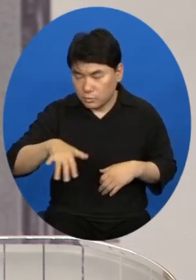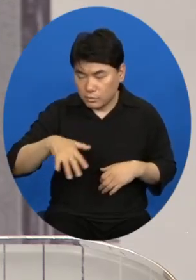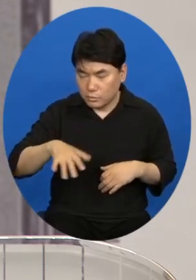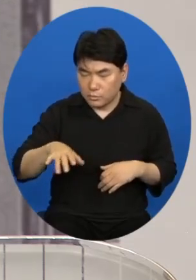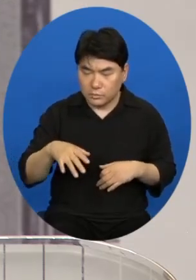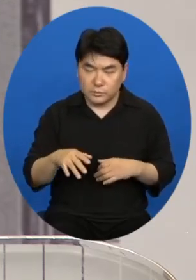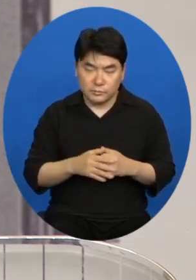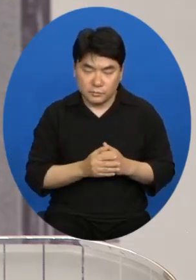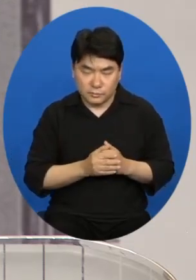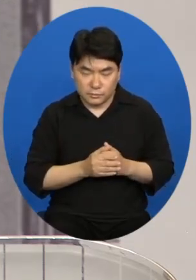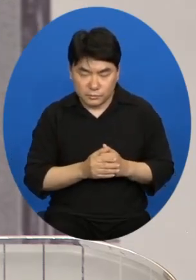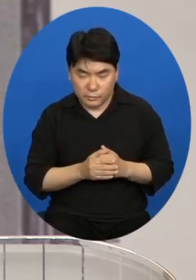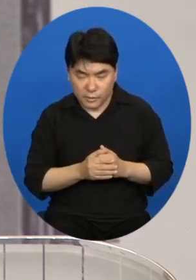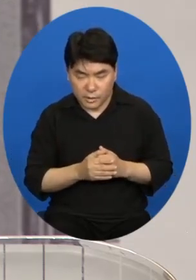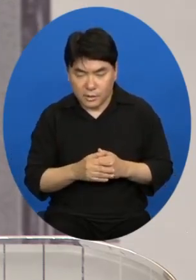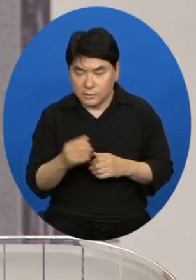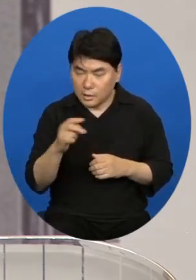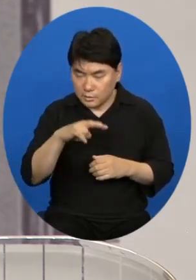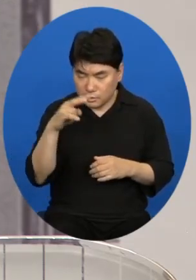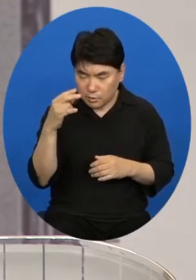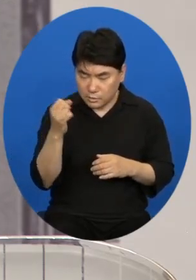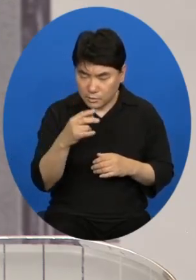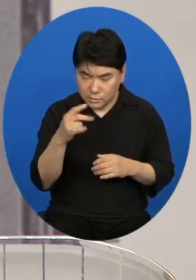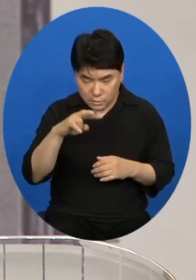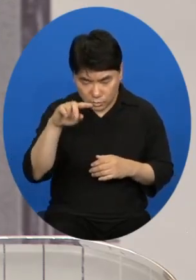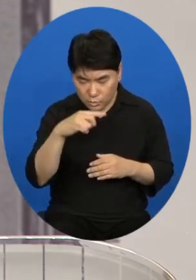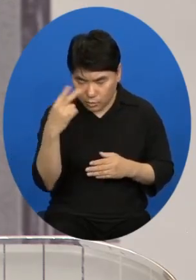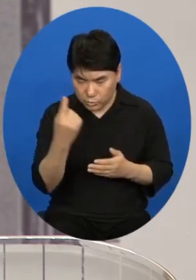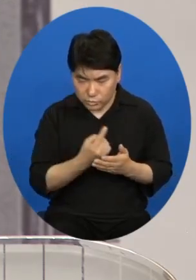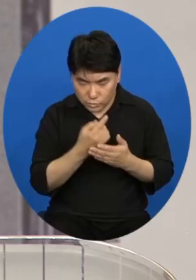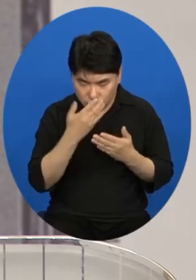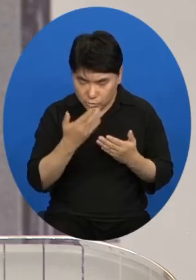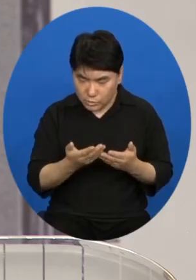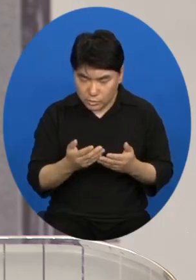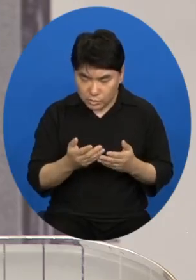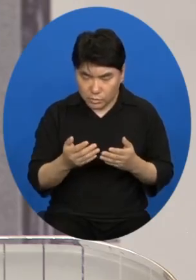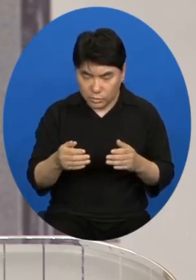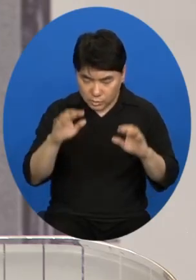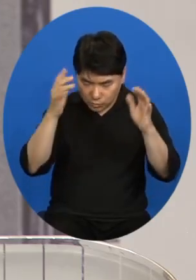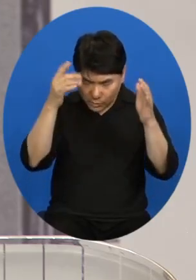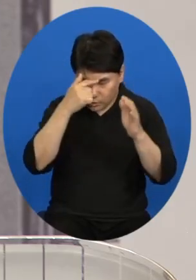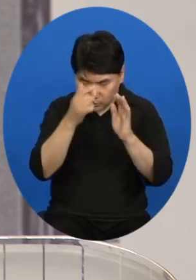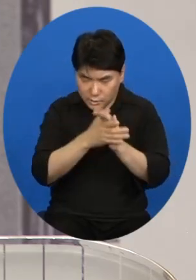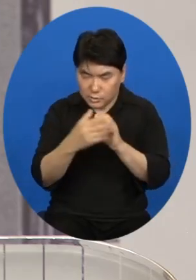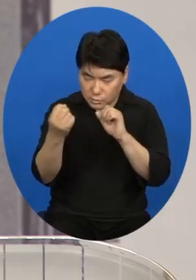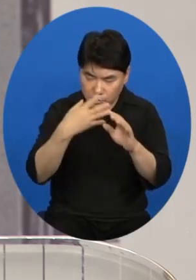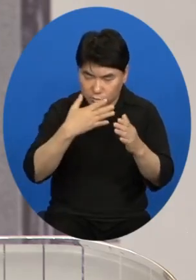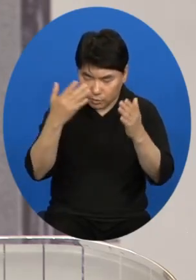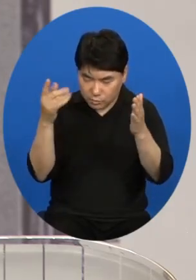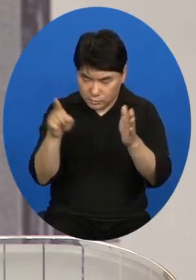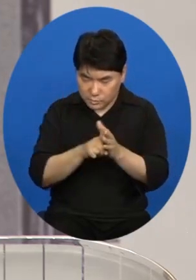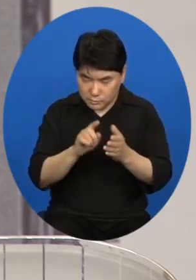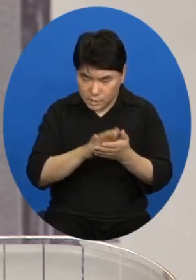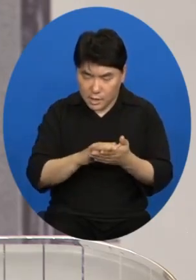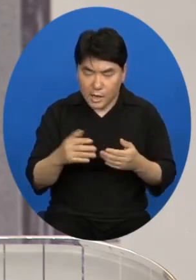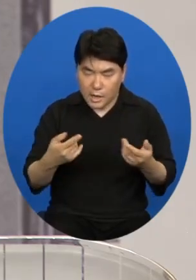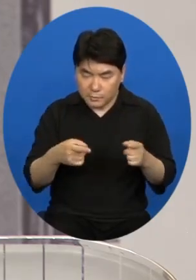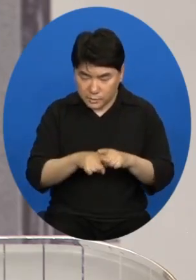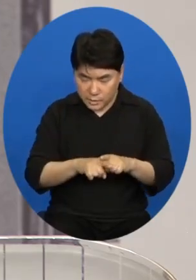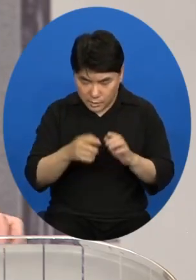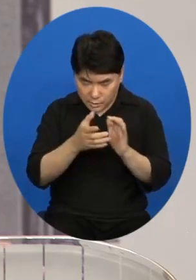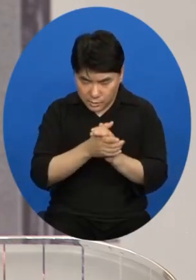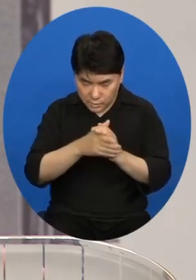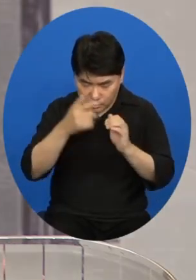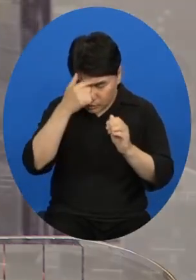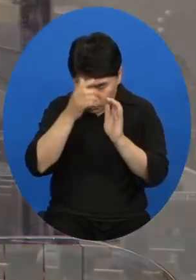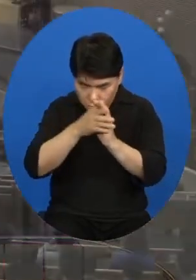그들이 돌아올 수 있도록 하나님 두 손 들고 우리가 기도할 때에 주님께서 응답하실 줄로 믿습니다. 우리 함께 동성으로 그들을 위해서 함께 기도하도록